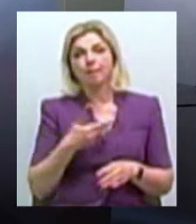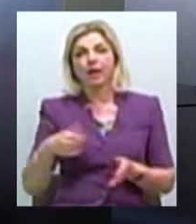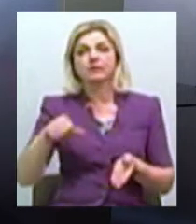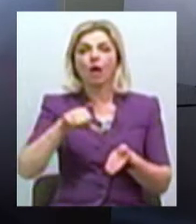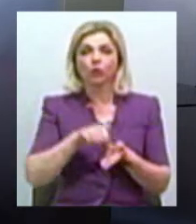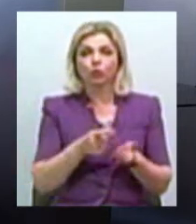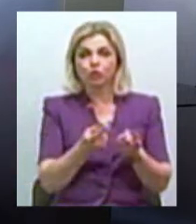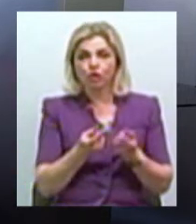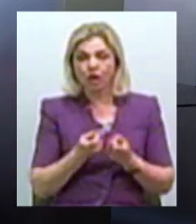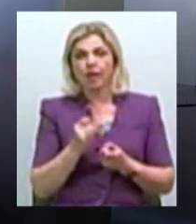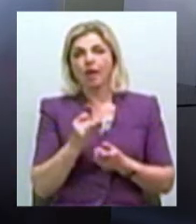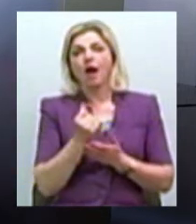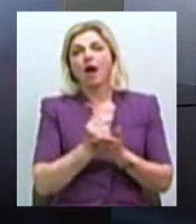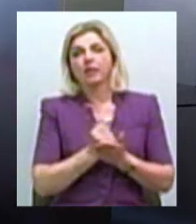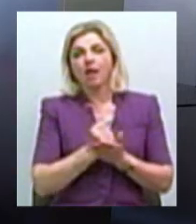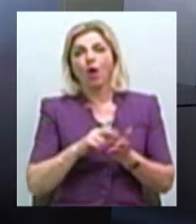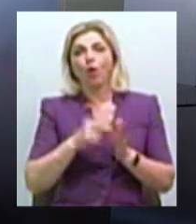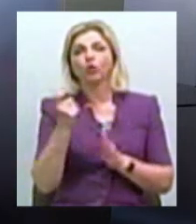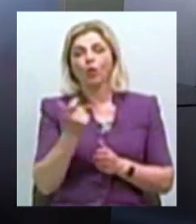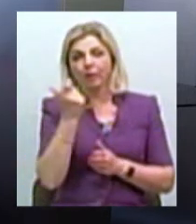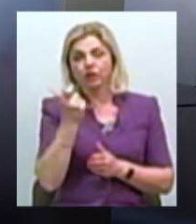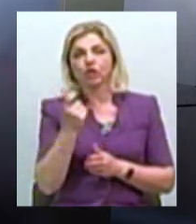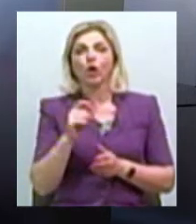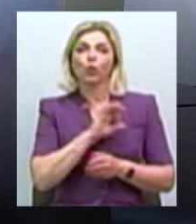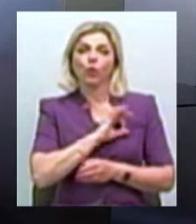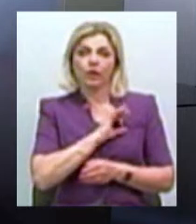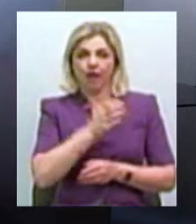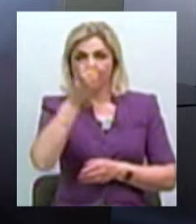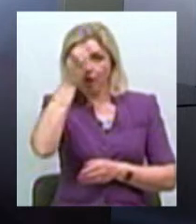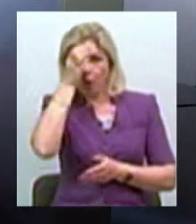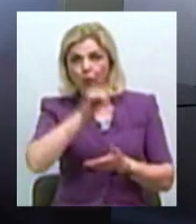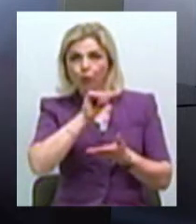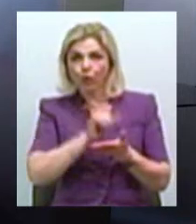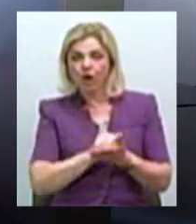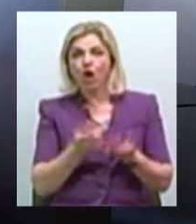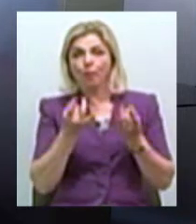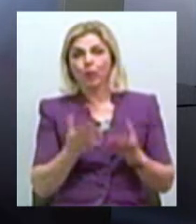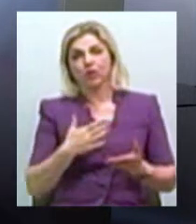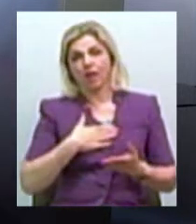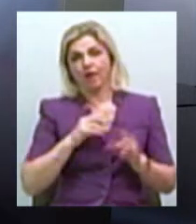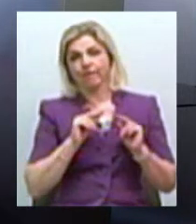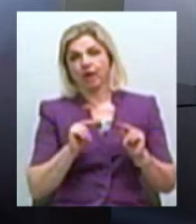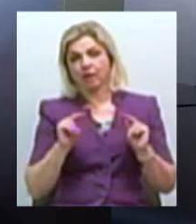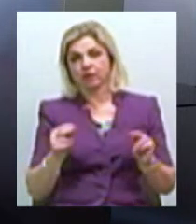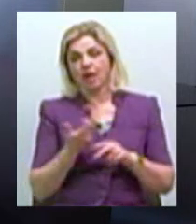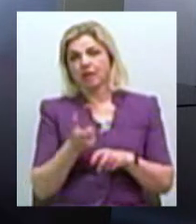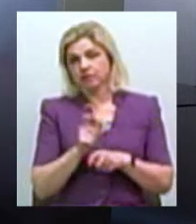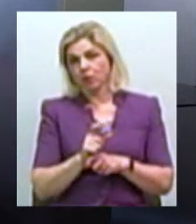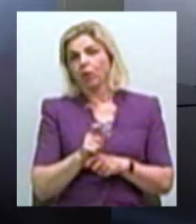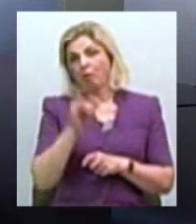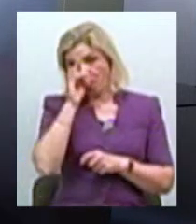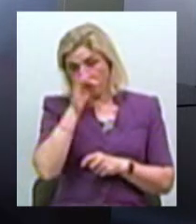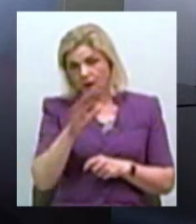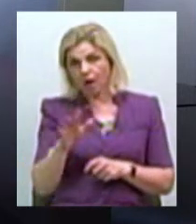залучаємо кандидатів економічних наук, юридичних наук, тобто просто навіть наших викладачів. До речі, це дуже популярно, тому